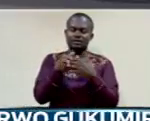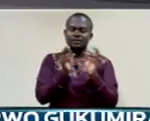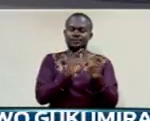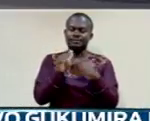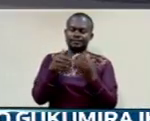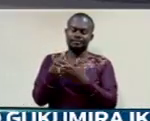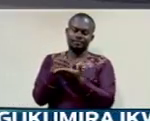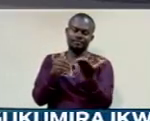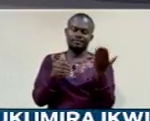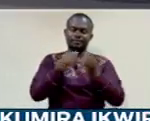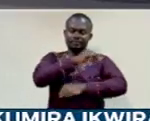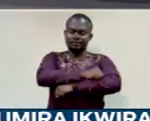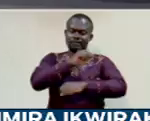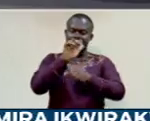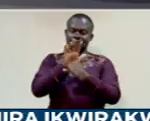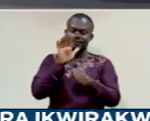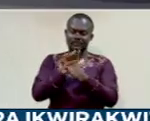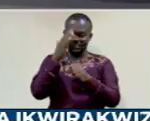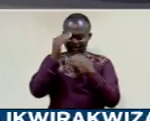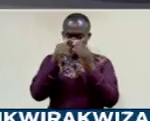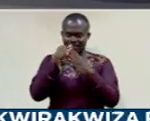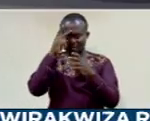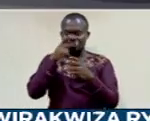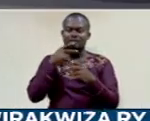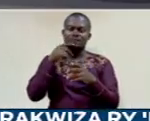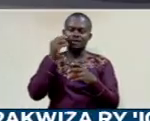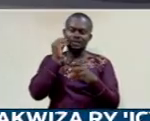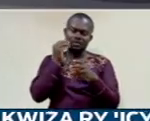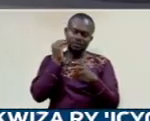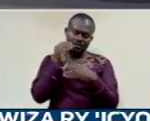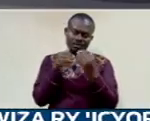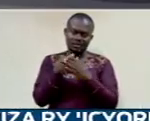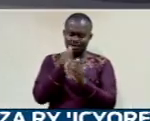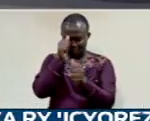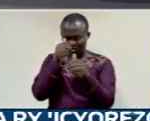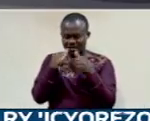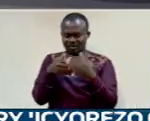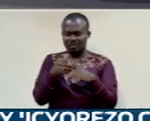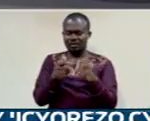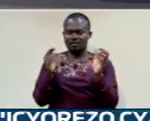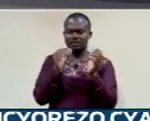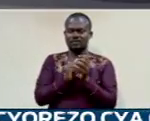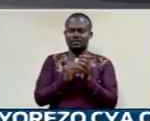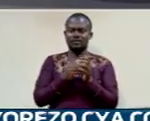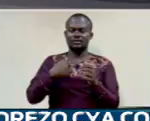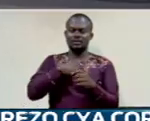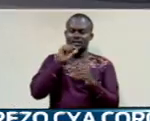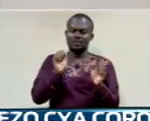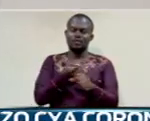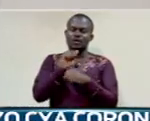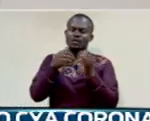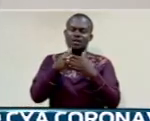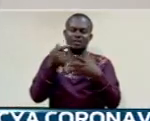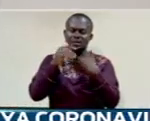bafite. Abanyeshuri rero cyane cyane kubera ababyeyi bari mu ngo, bari mu rugo, barabakurikirana. Ariko ntitwavuga ko ari